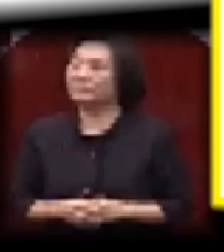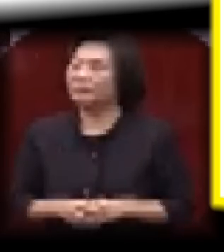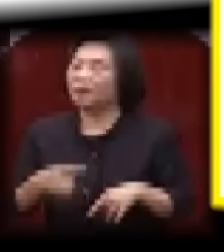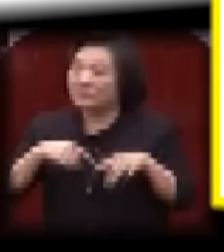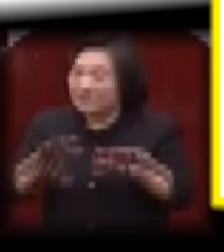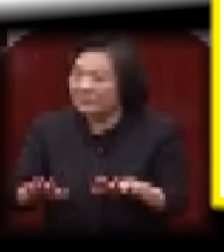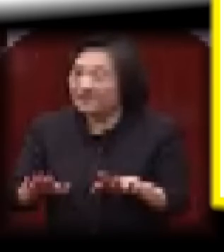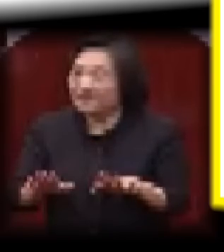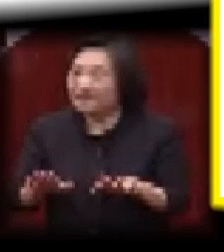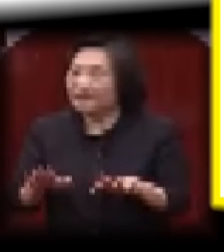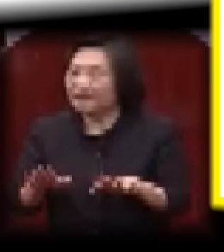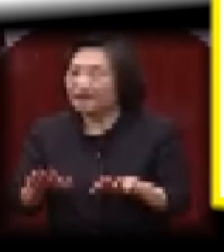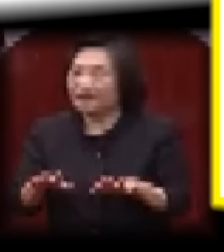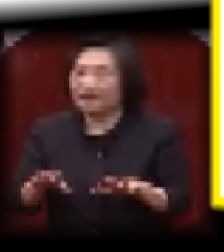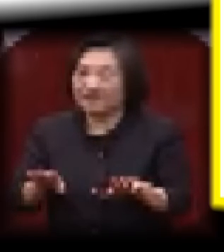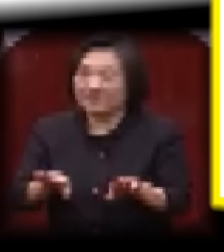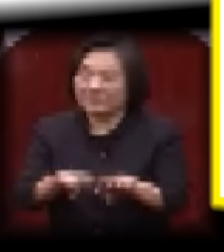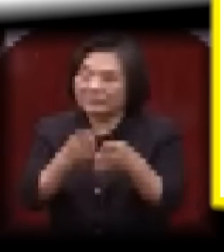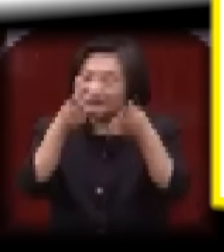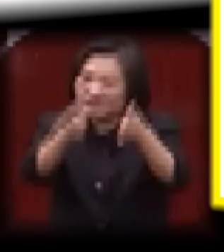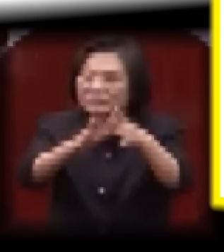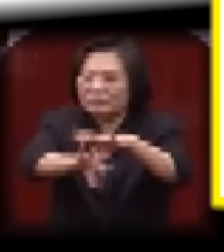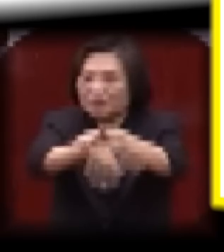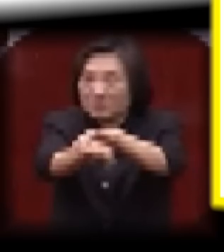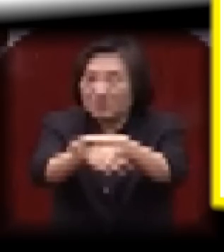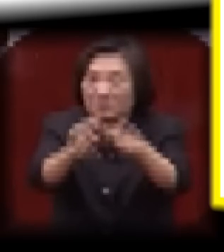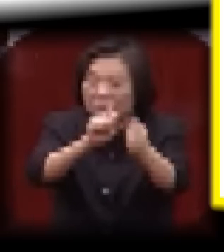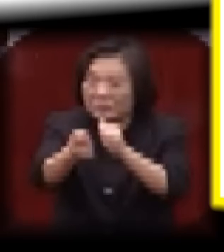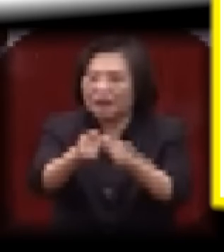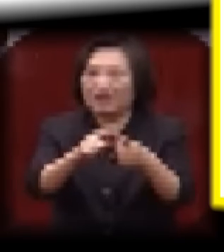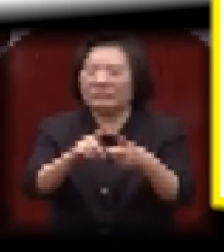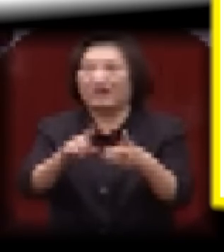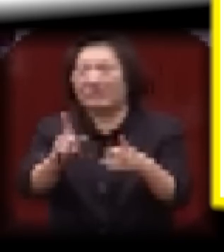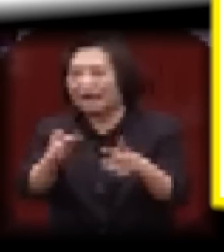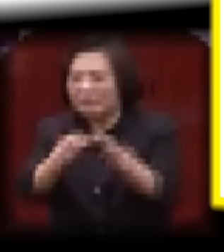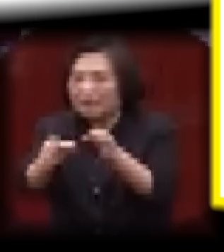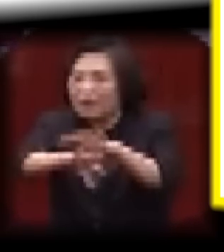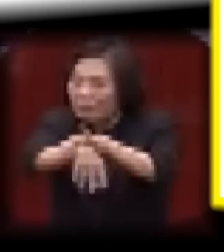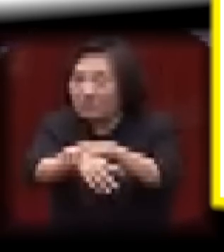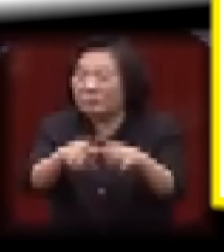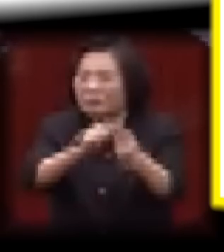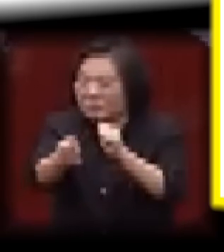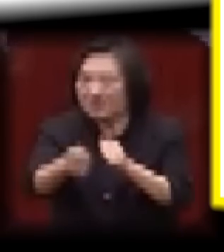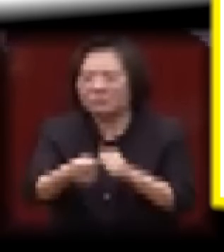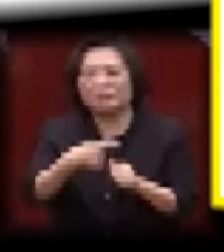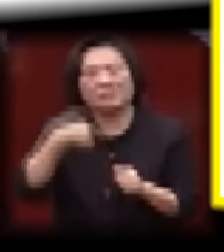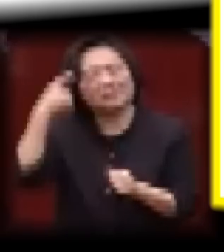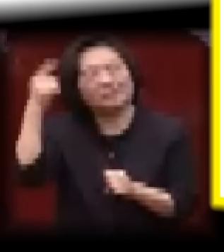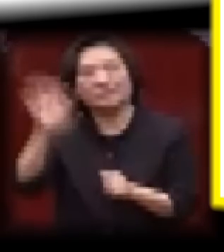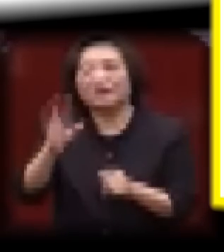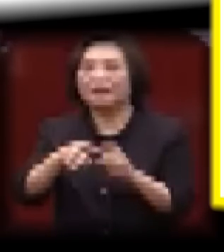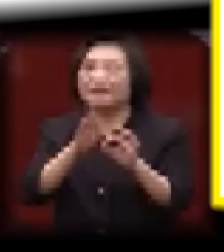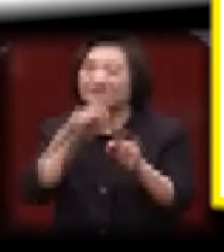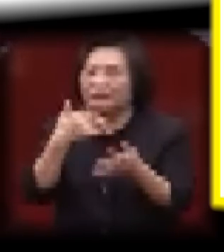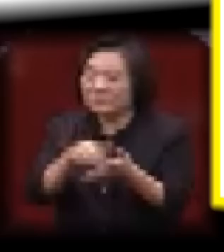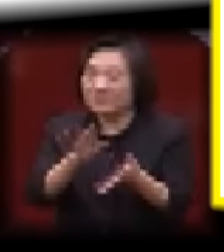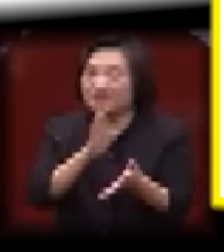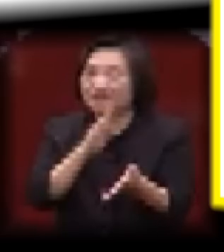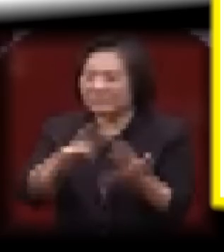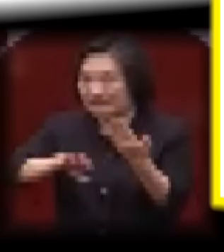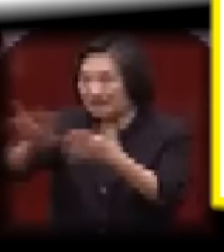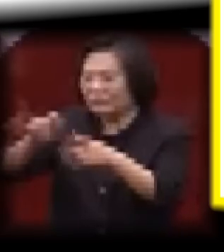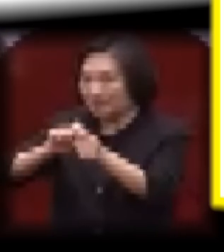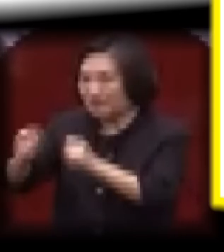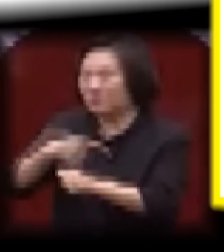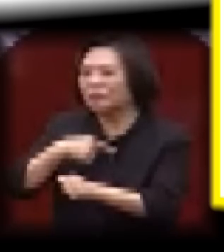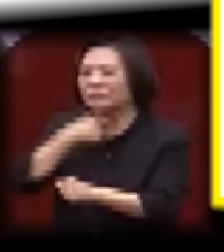段不会去开征那个什么空屋税的、空电税的，我们要先解决一样东西，叫做单一且自住。那